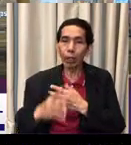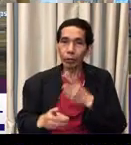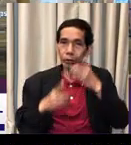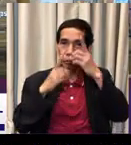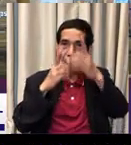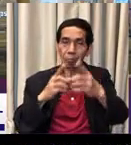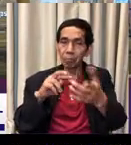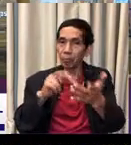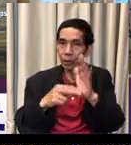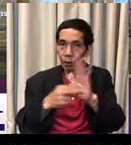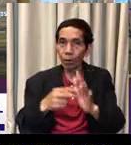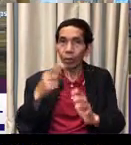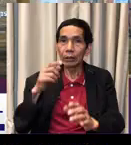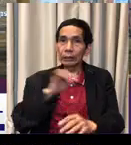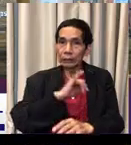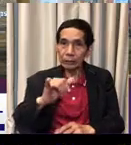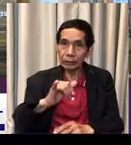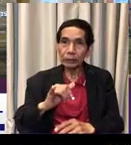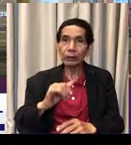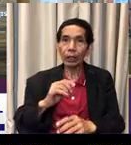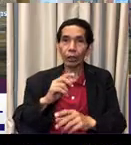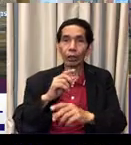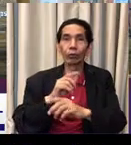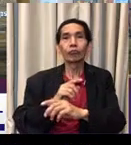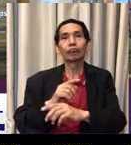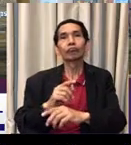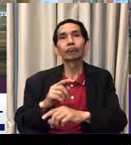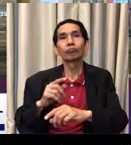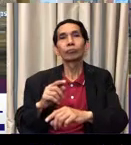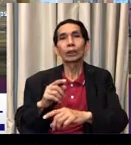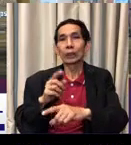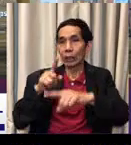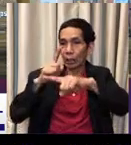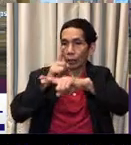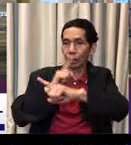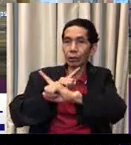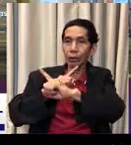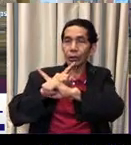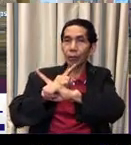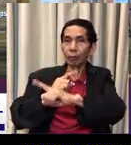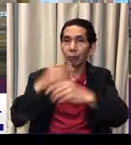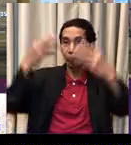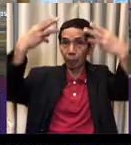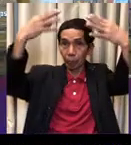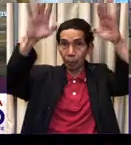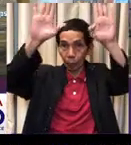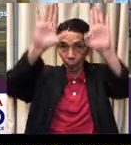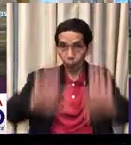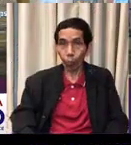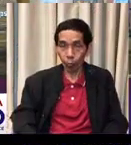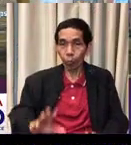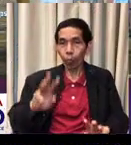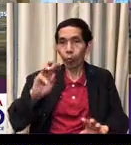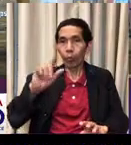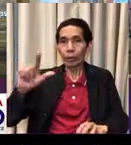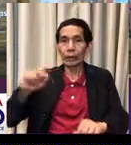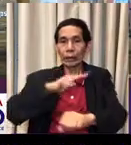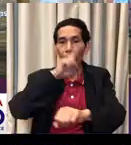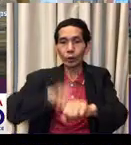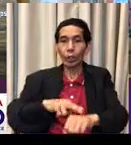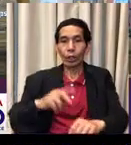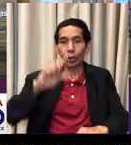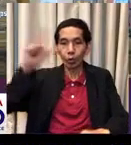Ibig sabihin, para tayong naging sandalan. Isa tayo sa mga pader ng national